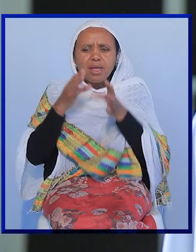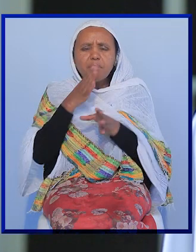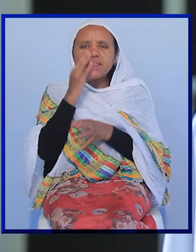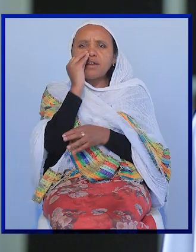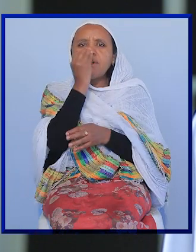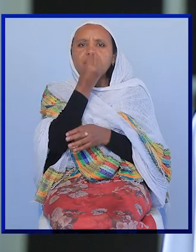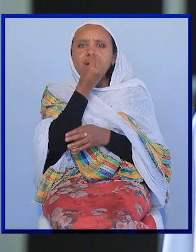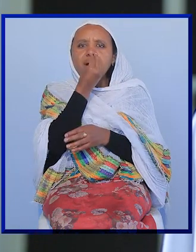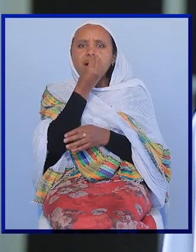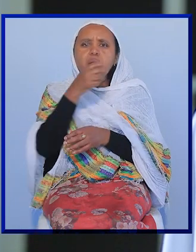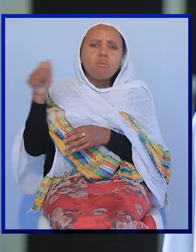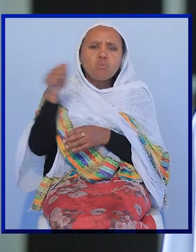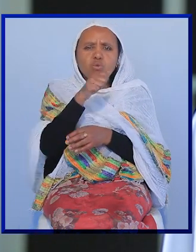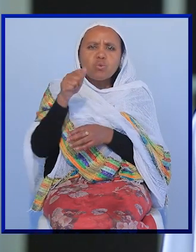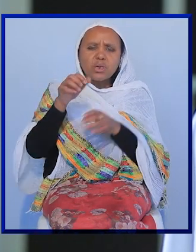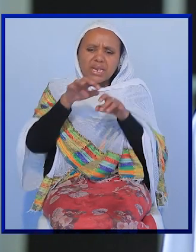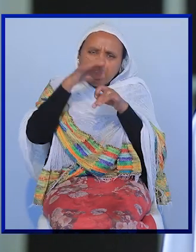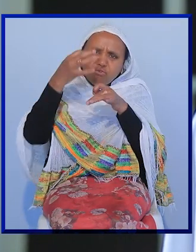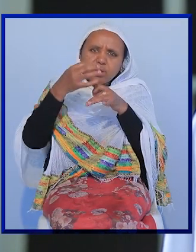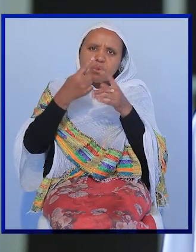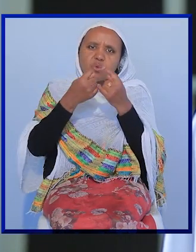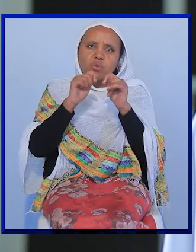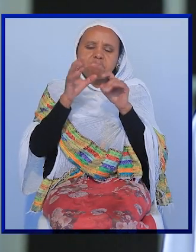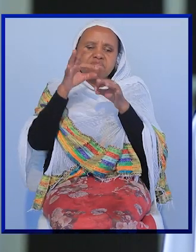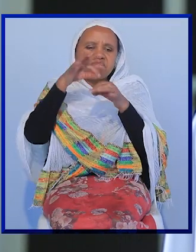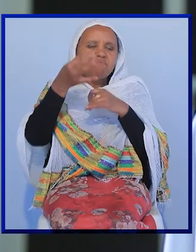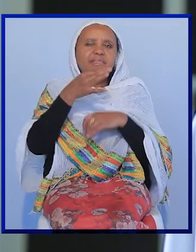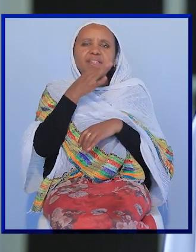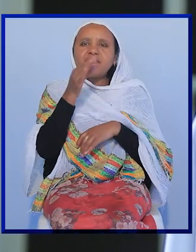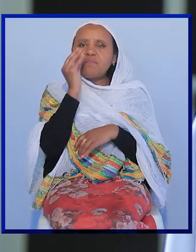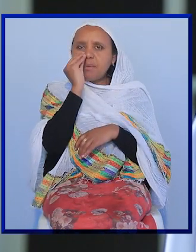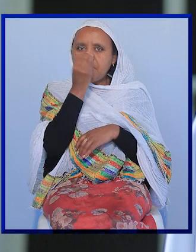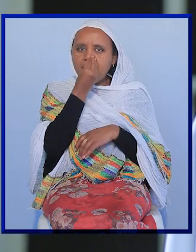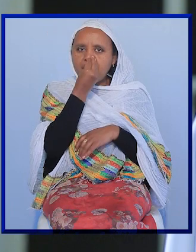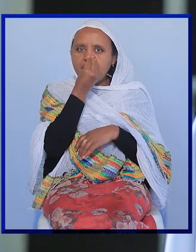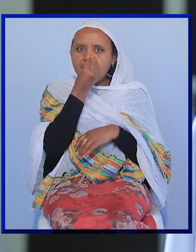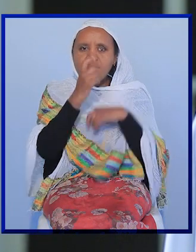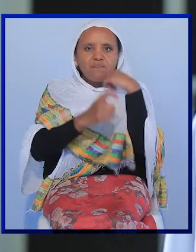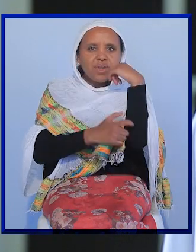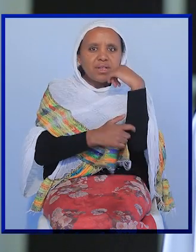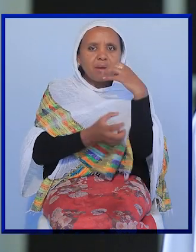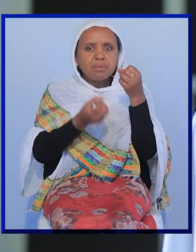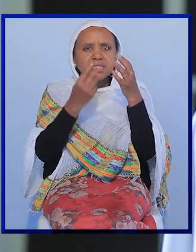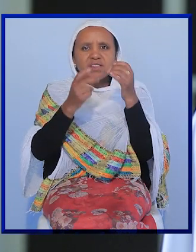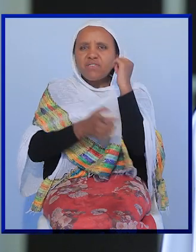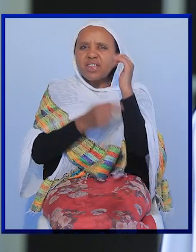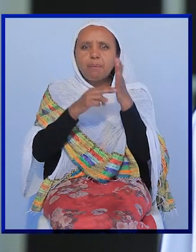አበባ ነው። ቢወዘውዟን ሊቀጥፋት ቢሞክሩ የማትቀጠፍ አበባ፣ ፈተና ቢበዛ ፈተና የማይጥላት አበባ፣ እሳት